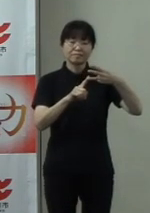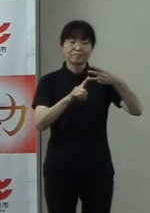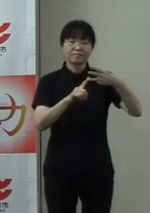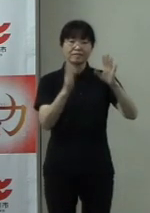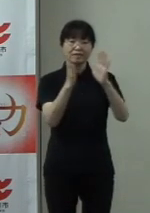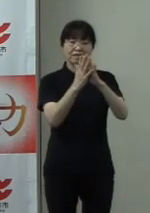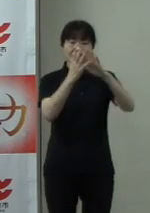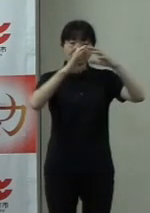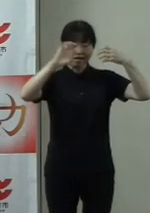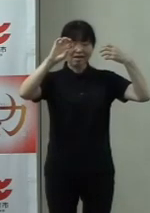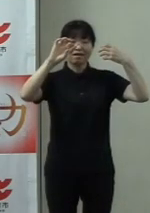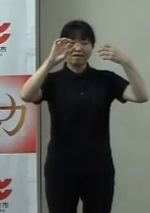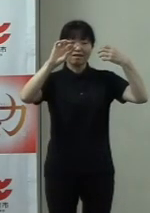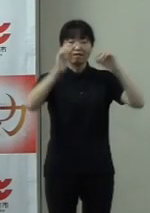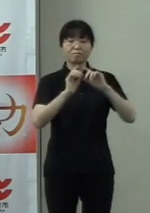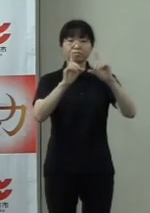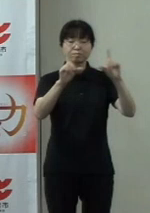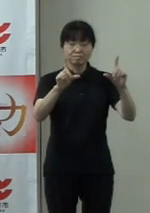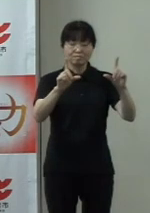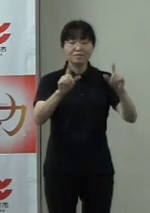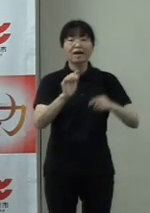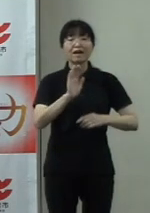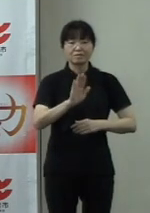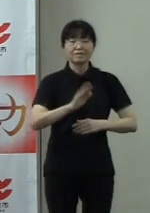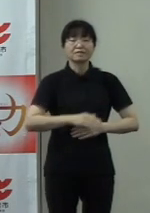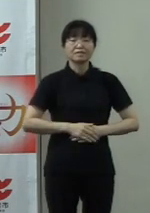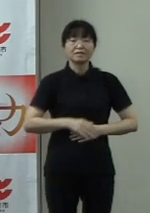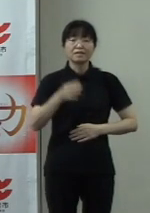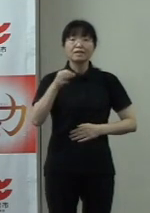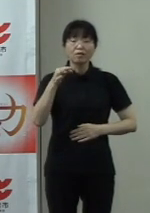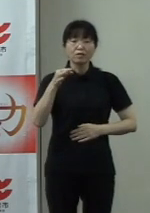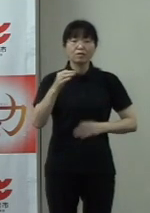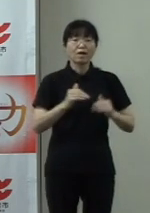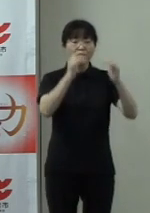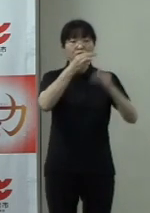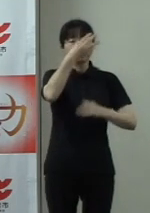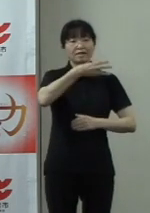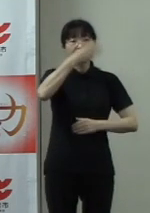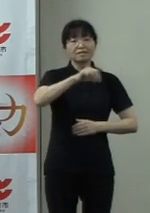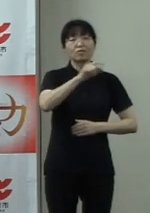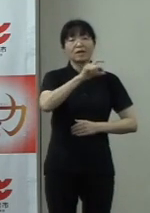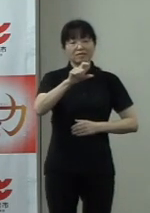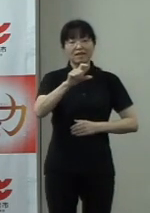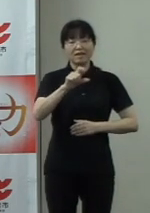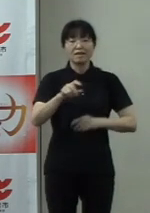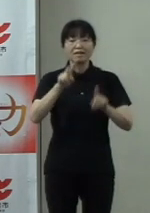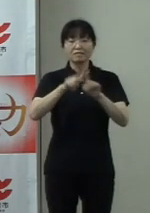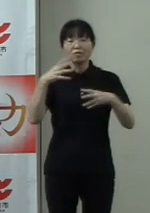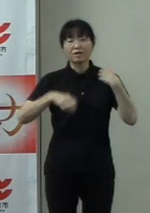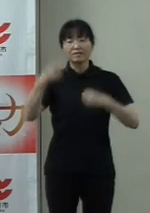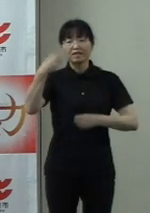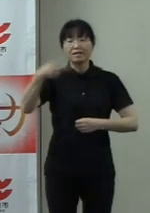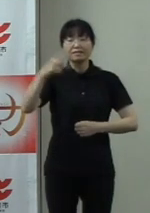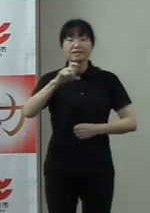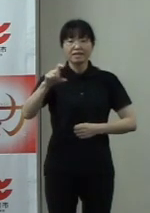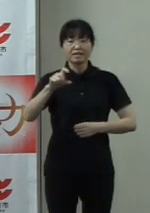神楽が公演されるということであります。料金につきましては大人3,500円、小学生が2,000円、